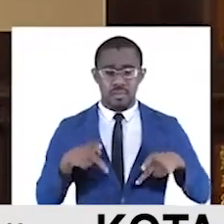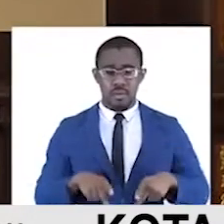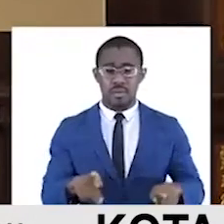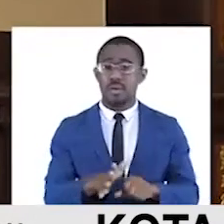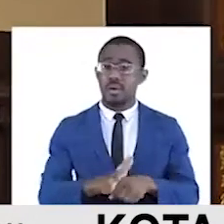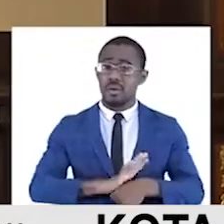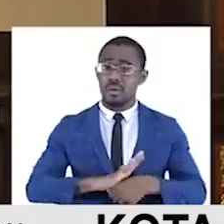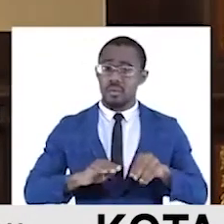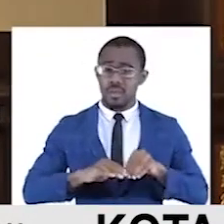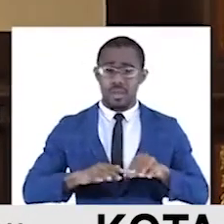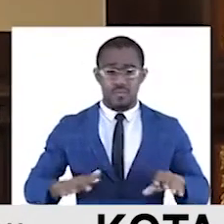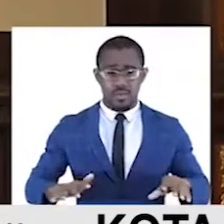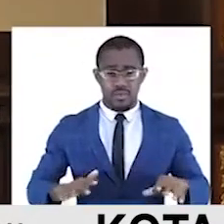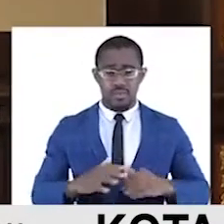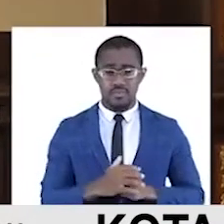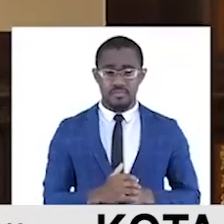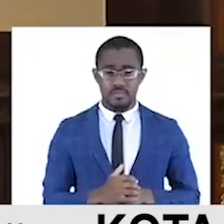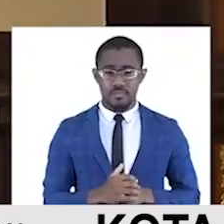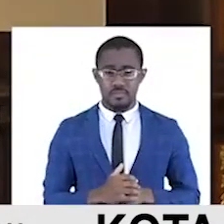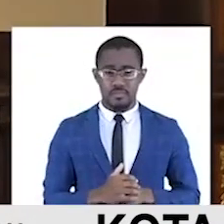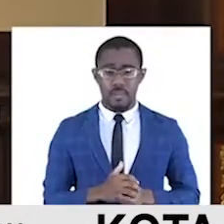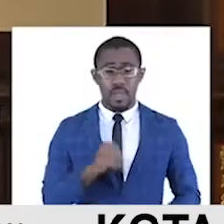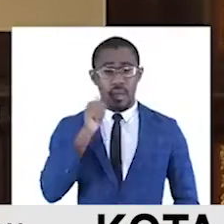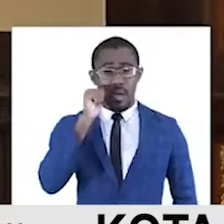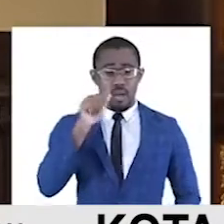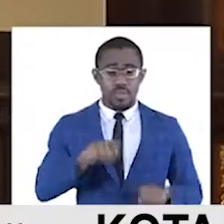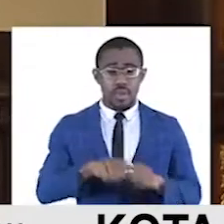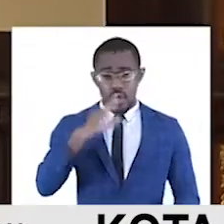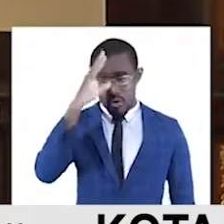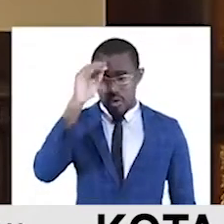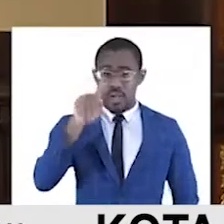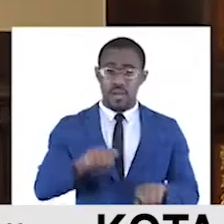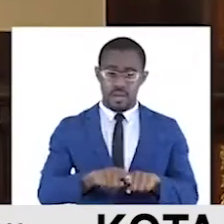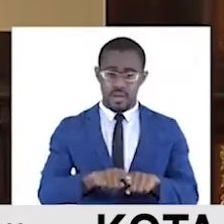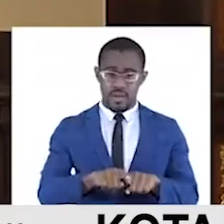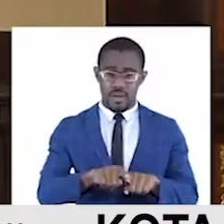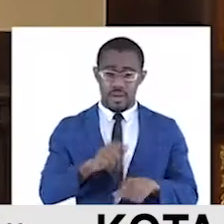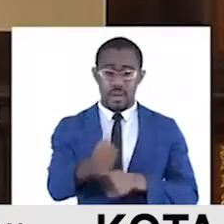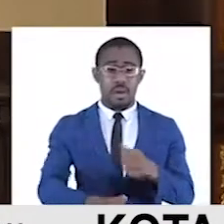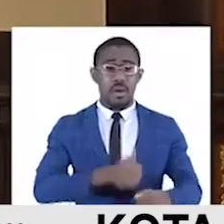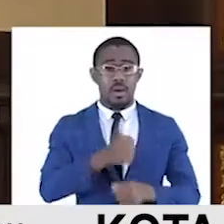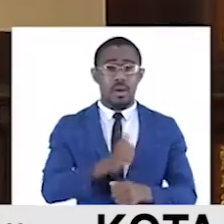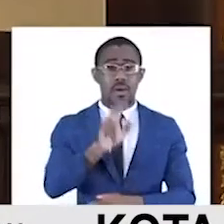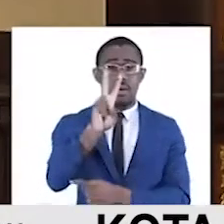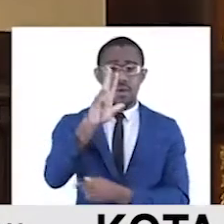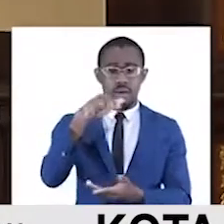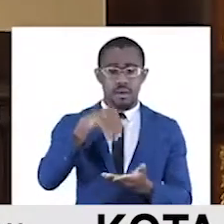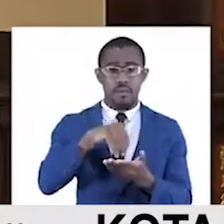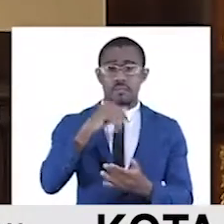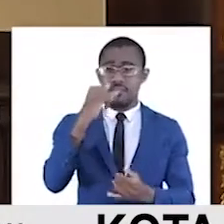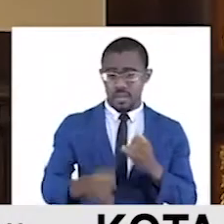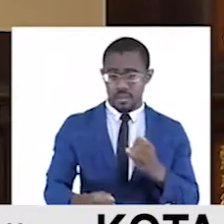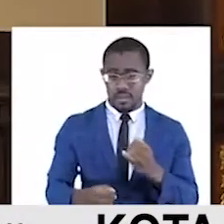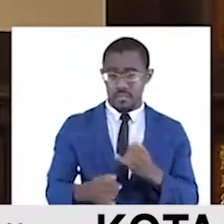bangondo bahato, ombia bangondo bahato be luaka omwa ba televizyon na ba radio, itanda ka mini bempa bia bango bambo beka omwa ba minister mene ba